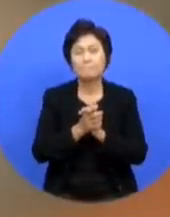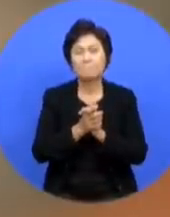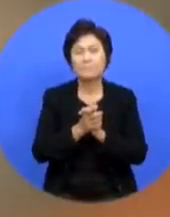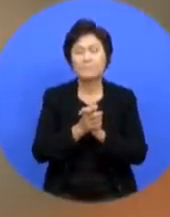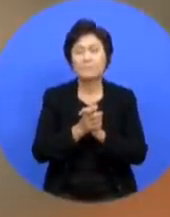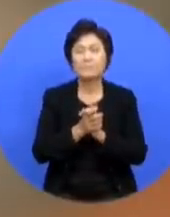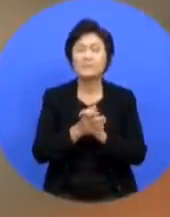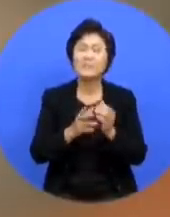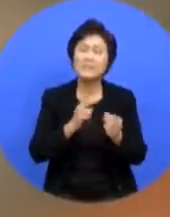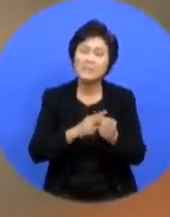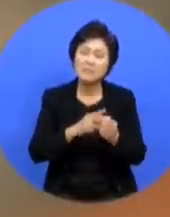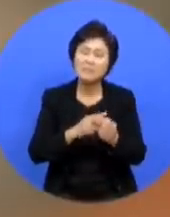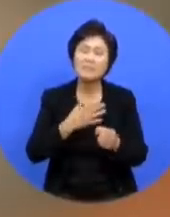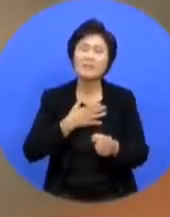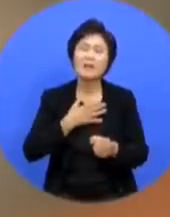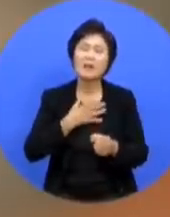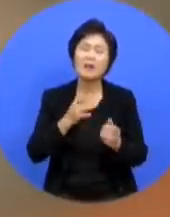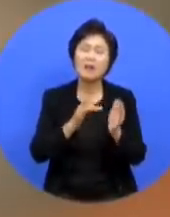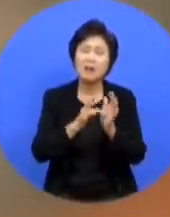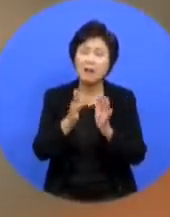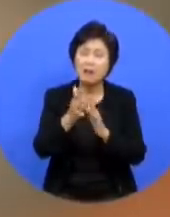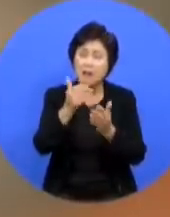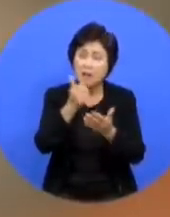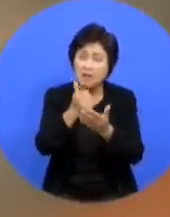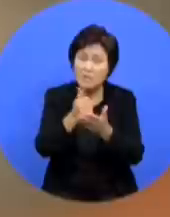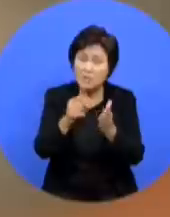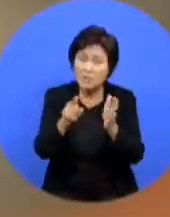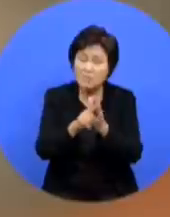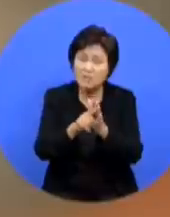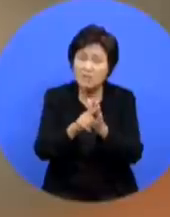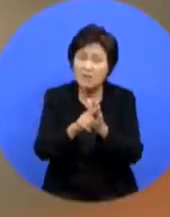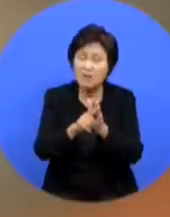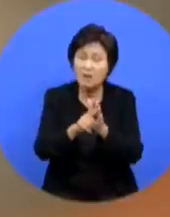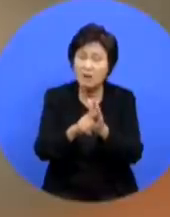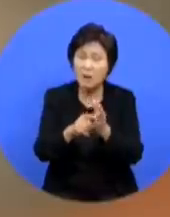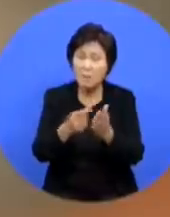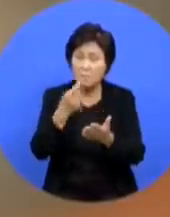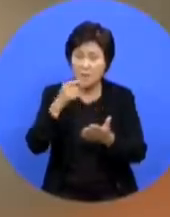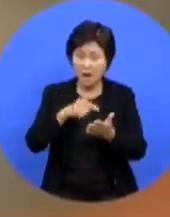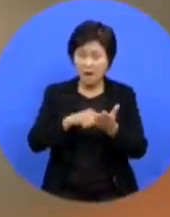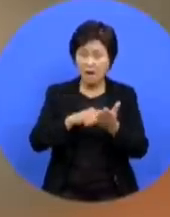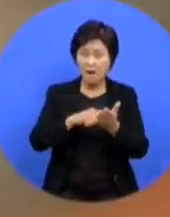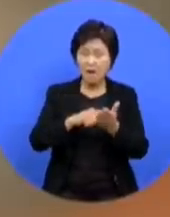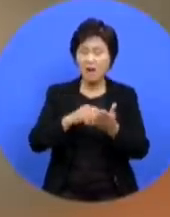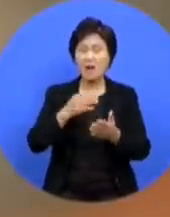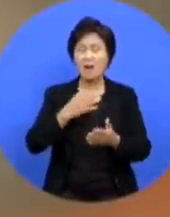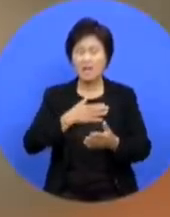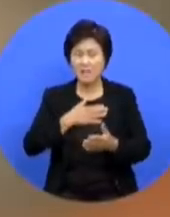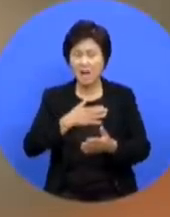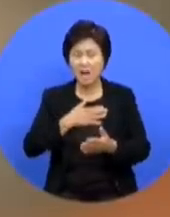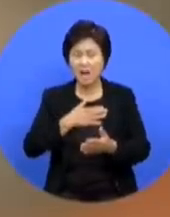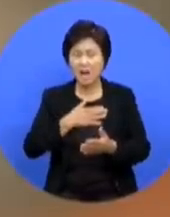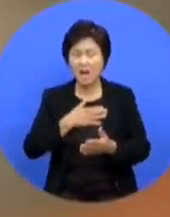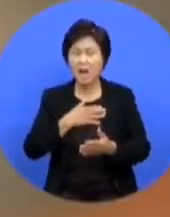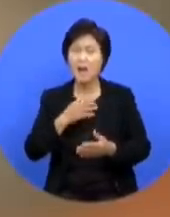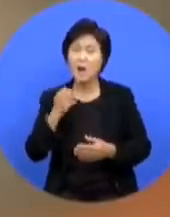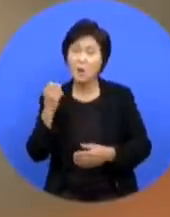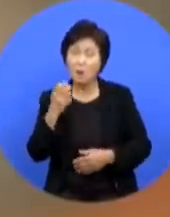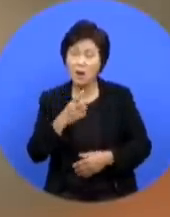선생님, 내가 예수 믿는 것이 들키면은 나와 우리 가족은 다 죽습니다. 우리를 살려달라고